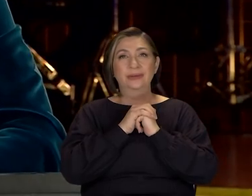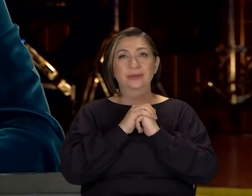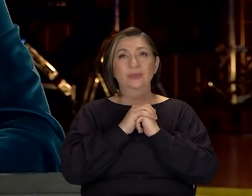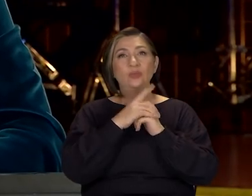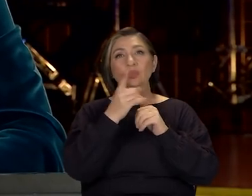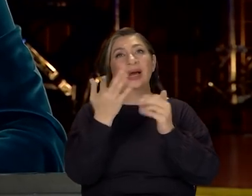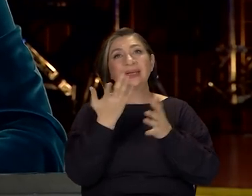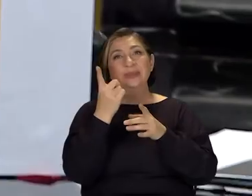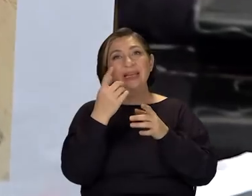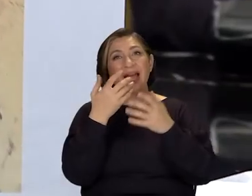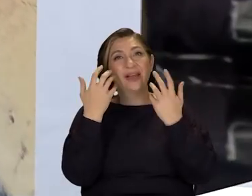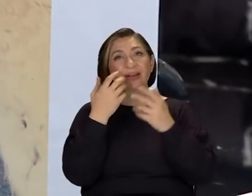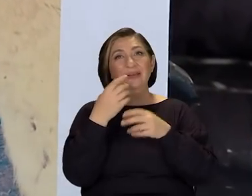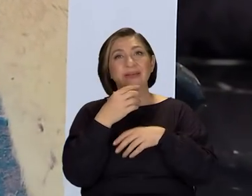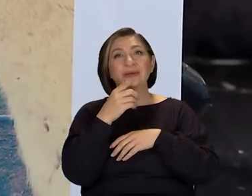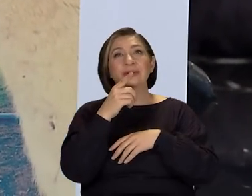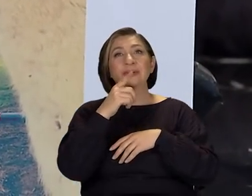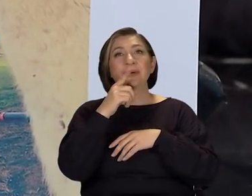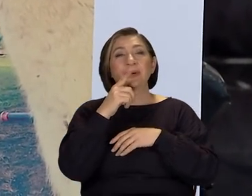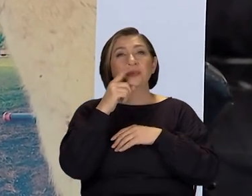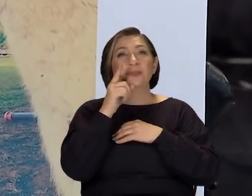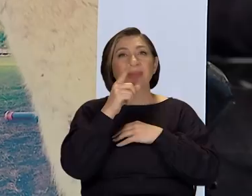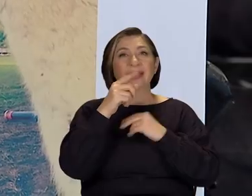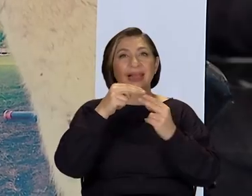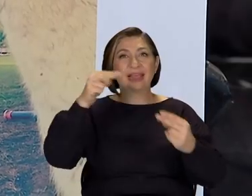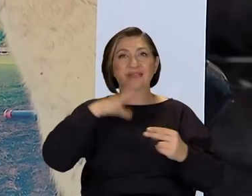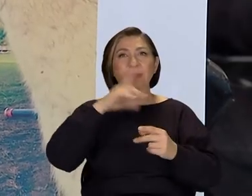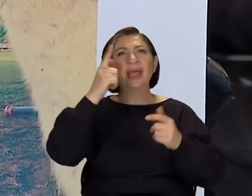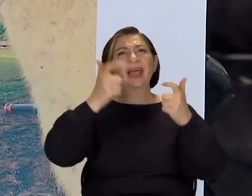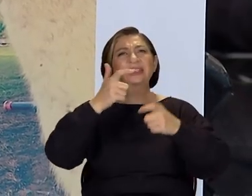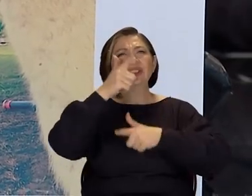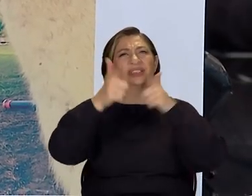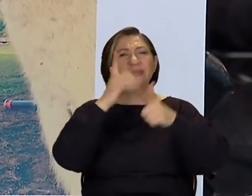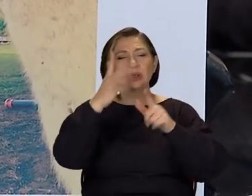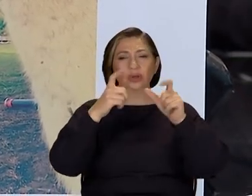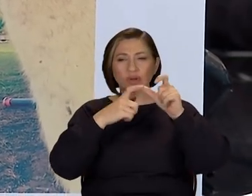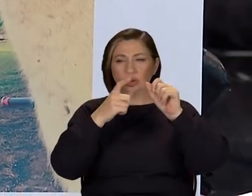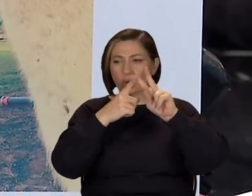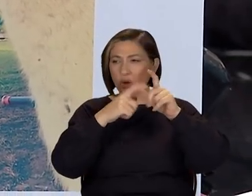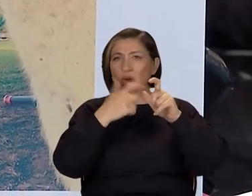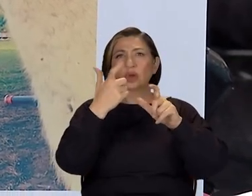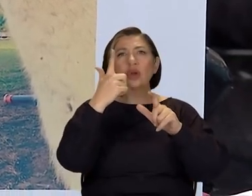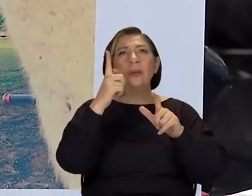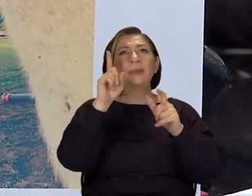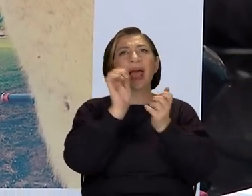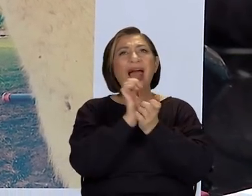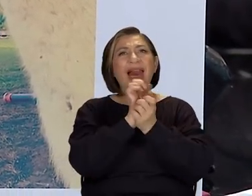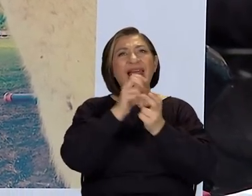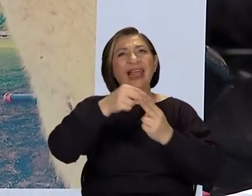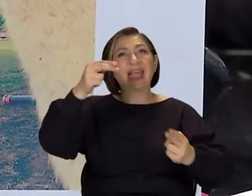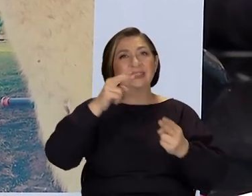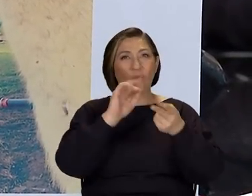hangi tür hayvan? Anlatayım mı bunun hikayesini? Lütfen. Abi bir yere çekime gittik. Songül'le işte bir aile hikayesini